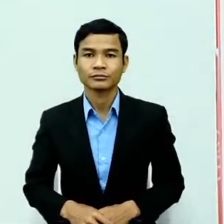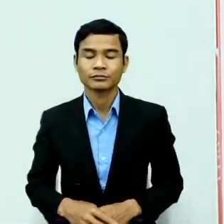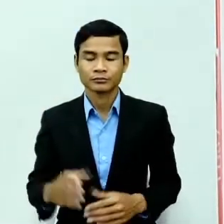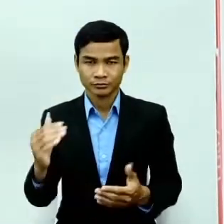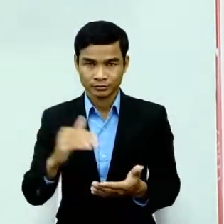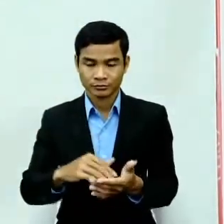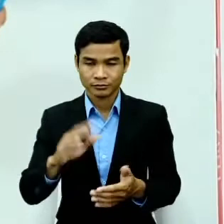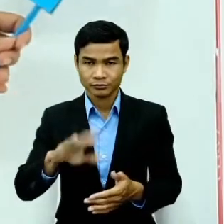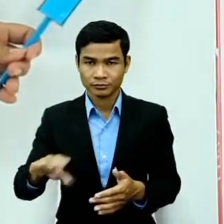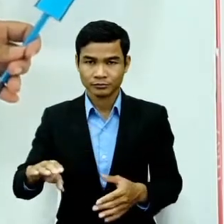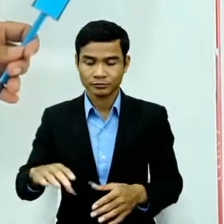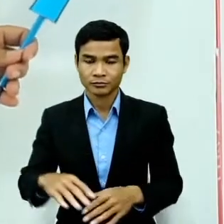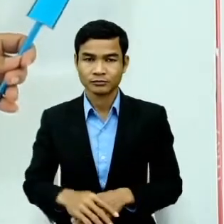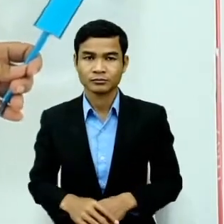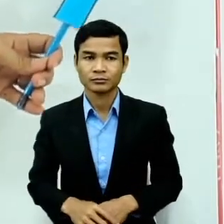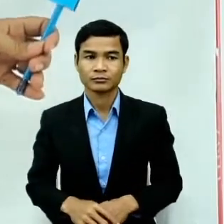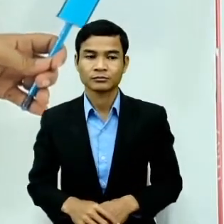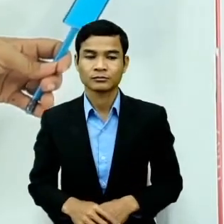một lần tiết